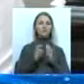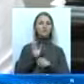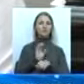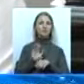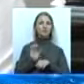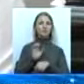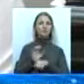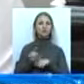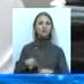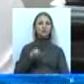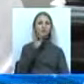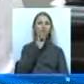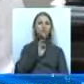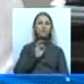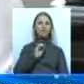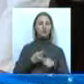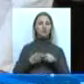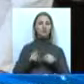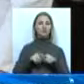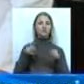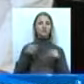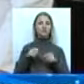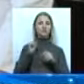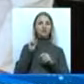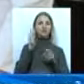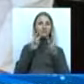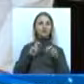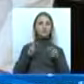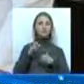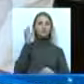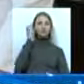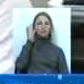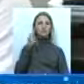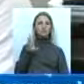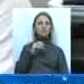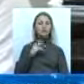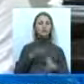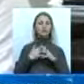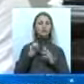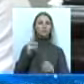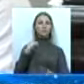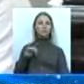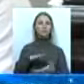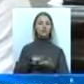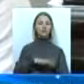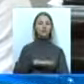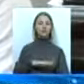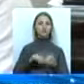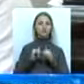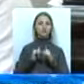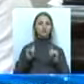саласында. Биотехнология дегеніміз ол жаңағы бактериялармен жұмыс істеу. Степногорск қаласында жаңағы вакциналар шығарып жатырмыз, сосын